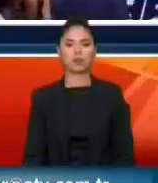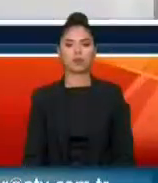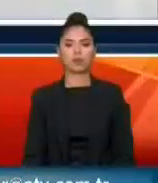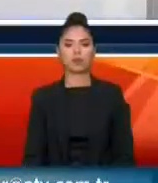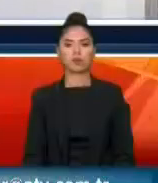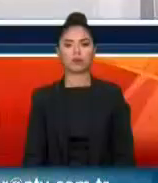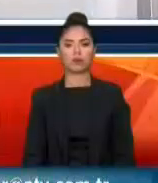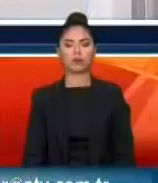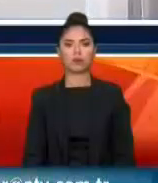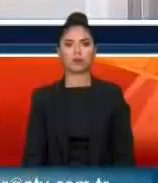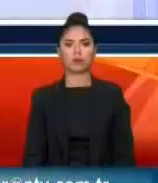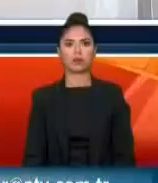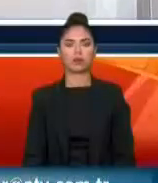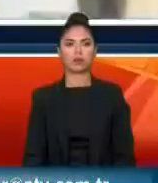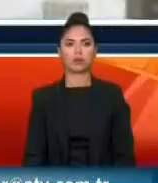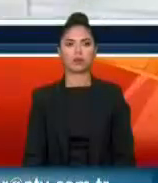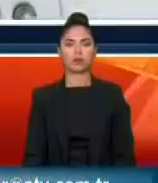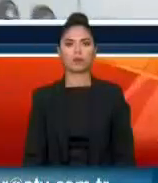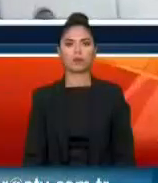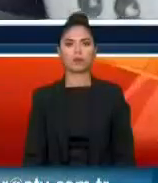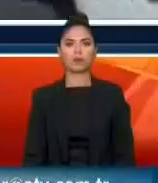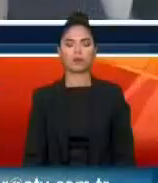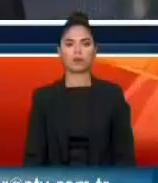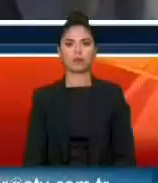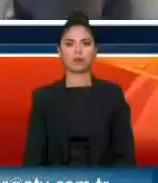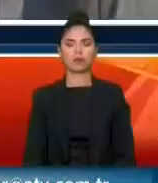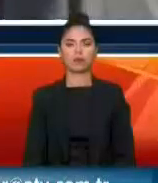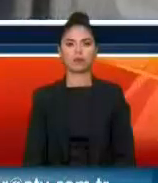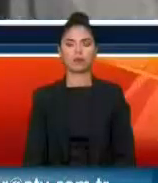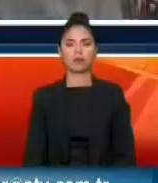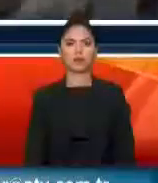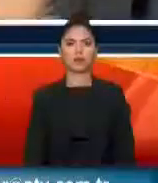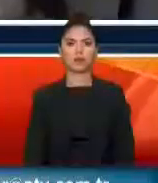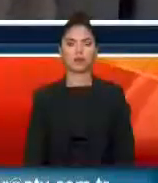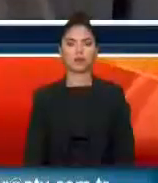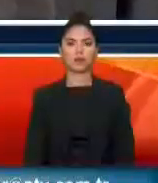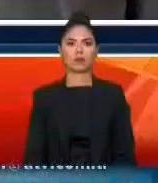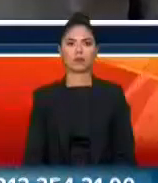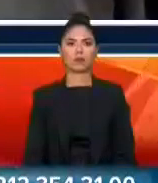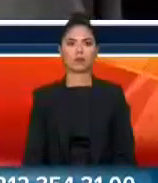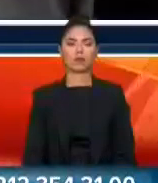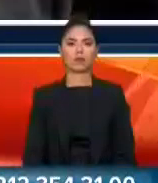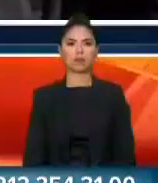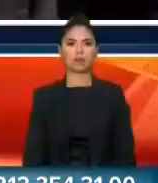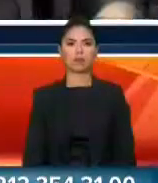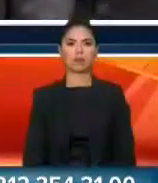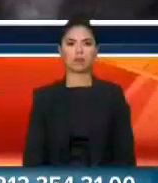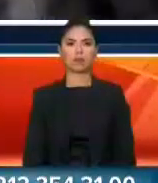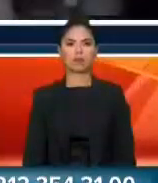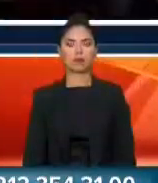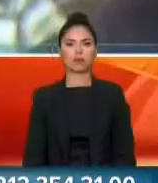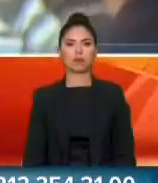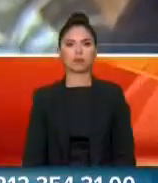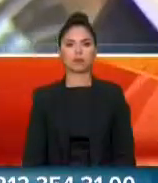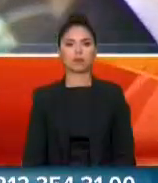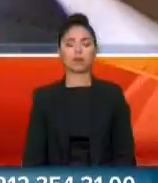kariyer planlarıyla değil, bütün CHP'nin ülkenin geleceğine ilişkin planlarıyla okunadaki yol yürüyüşüyle